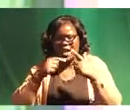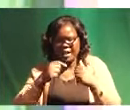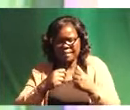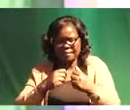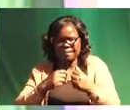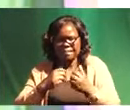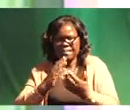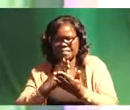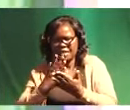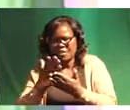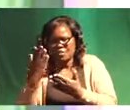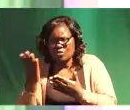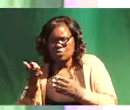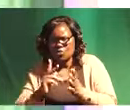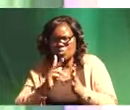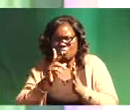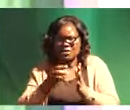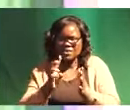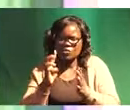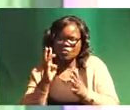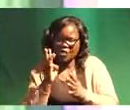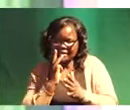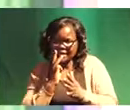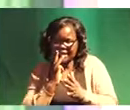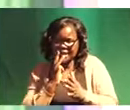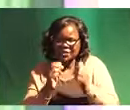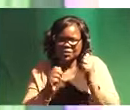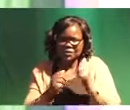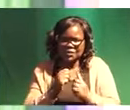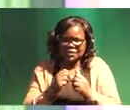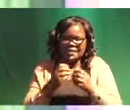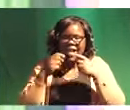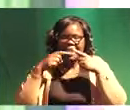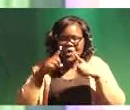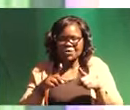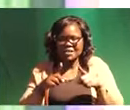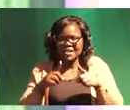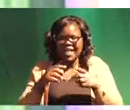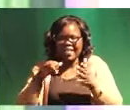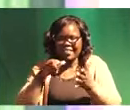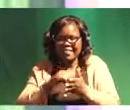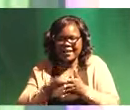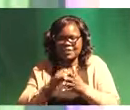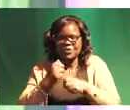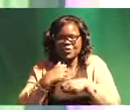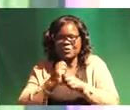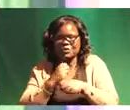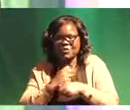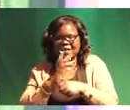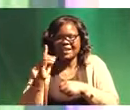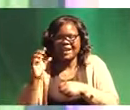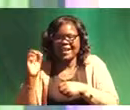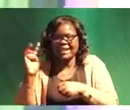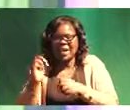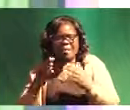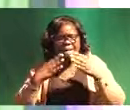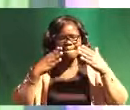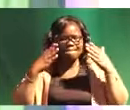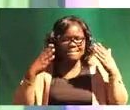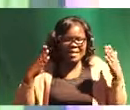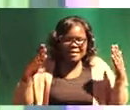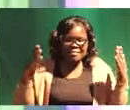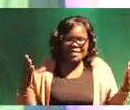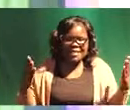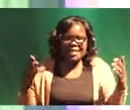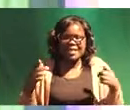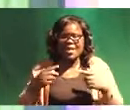Kati ya hizo miradi ya maji ambayo nilitangaza ya kwamba tutafanya dams zile kubwa,